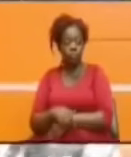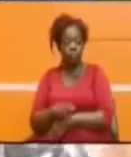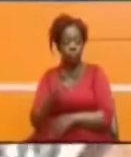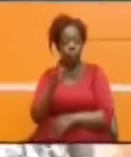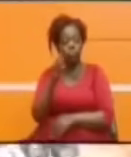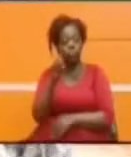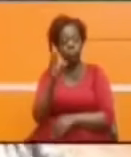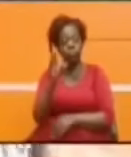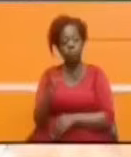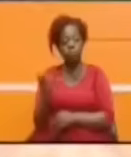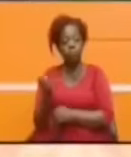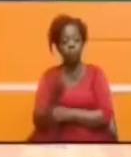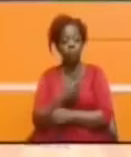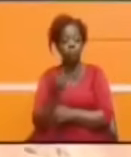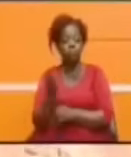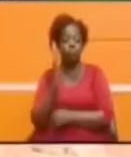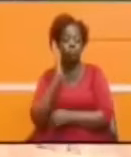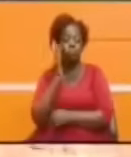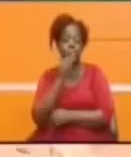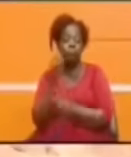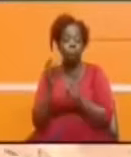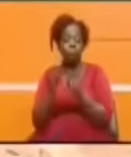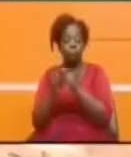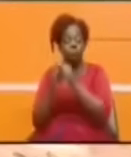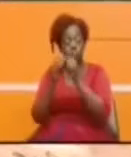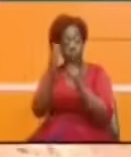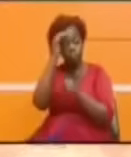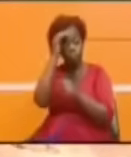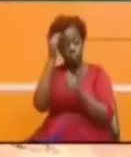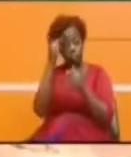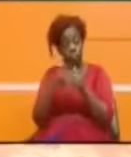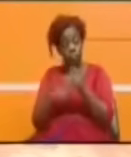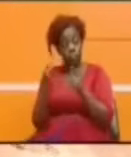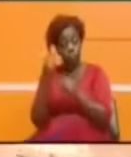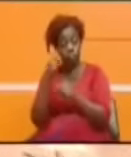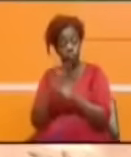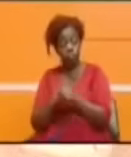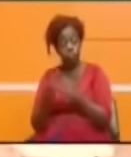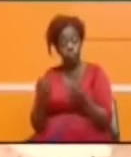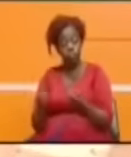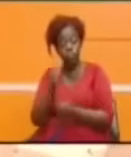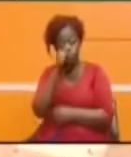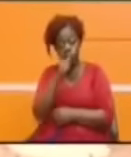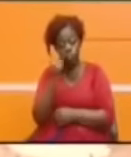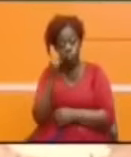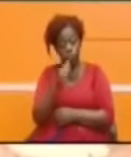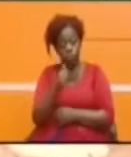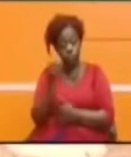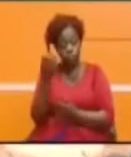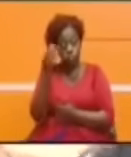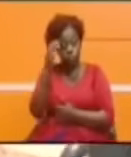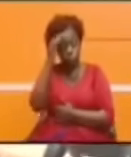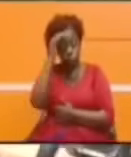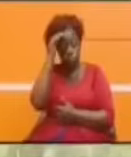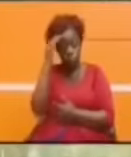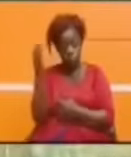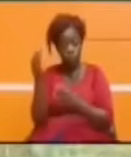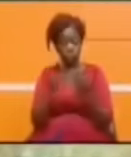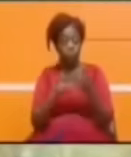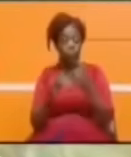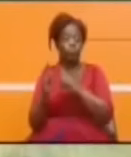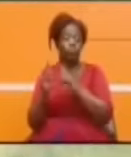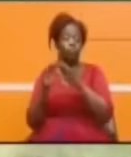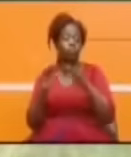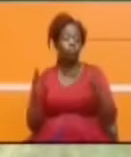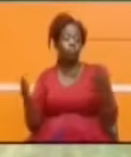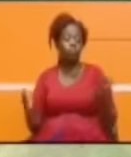RDC wa Kiso Justin Mbabazi nga aline poliisi wa Kiso benyodde n'abasirikale b'ekitongole ky'obwannannyini abaleeteddwa okukuuma ettaka okuli enkaayana